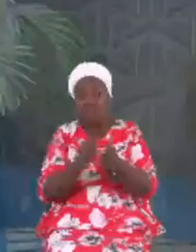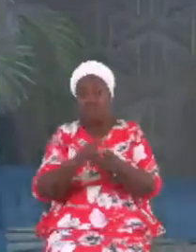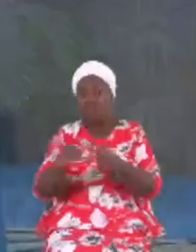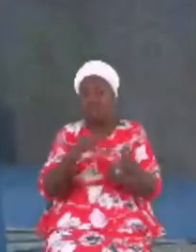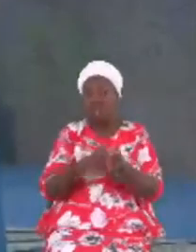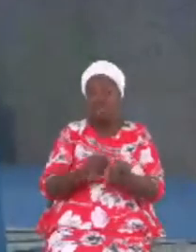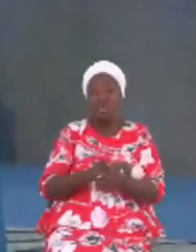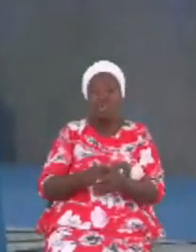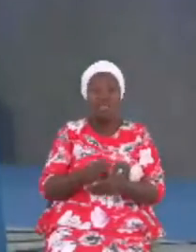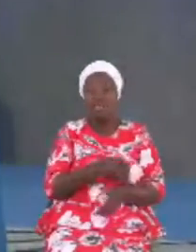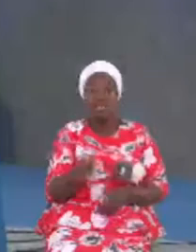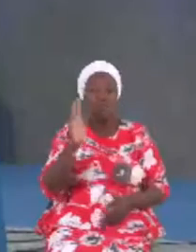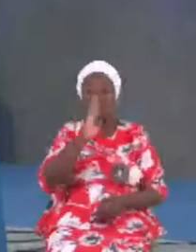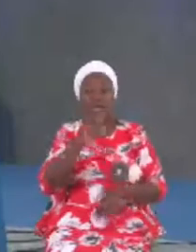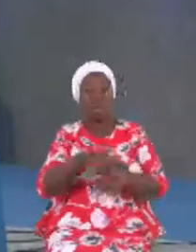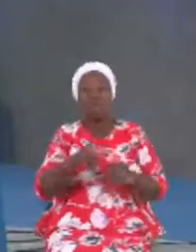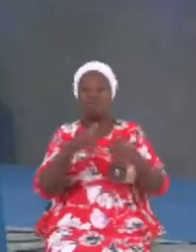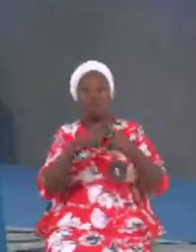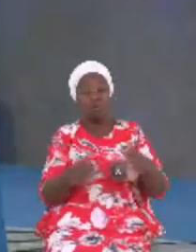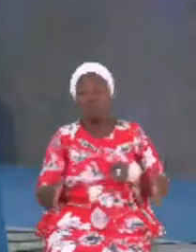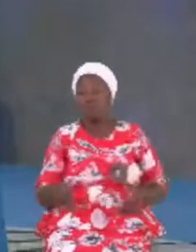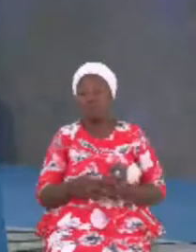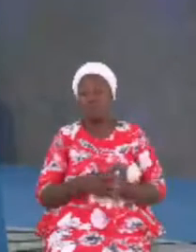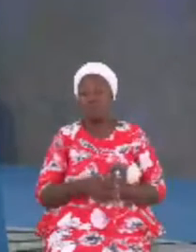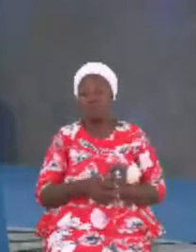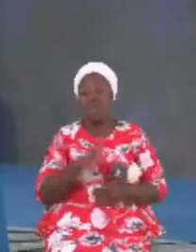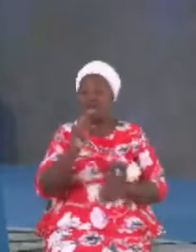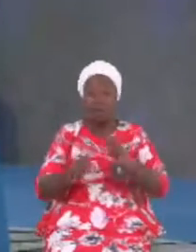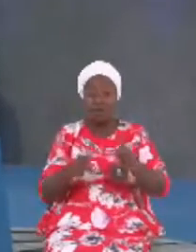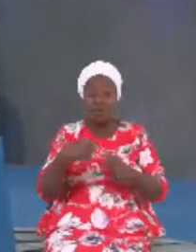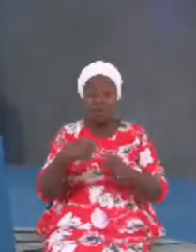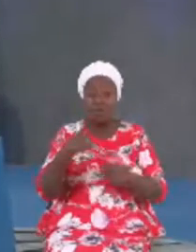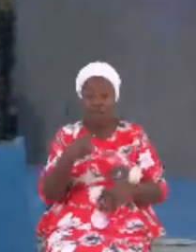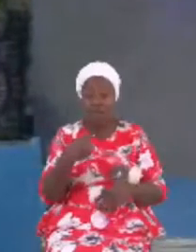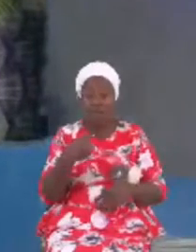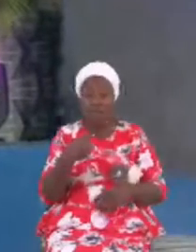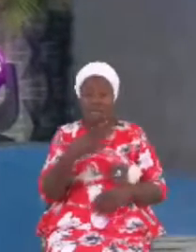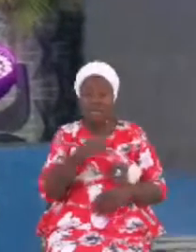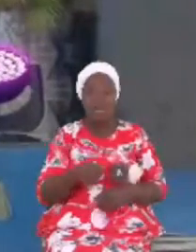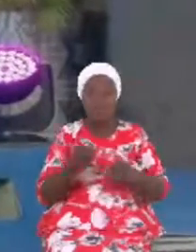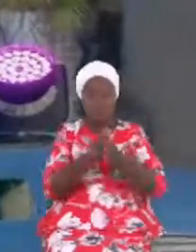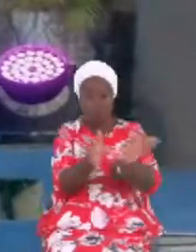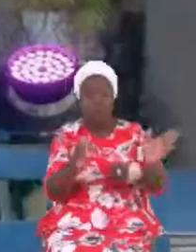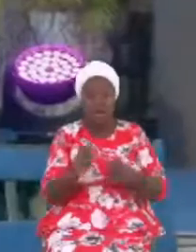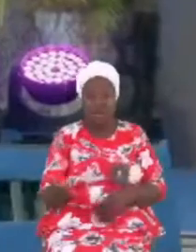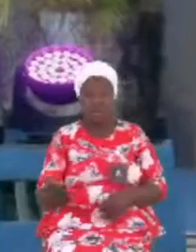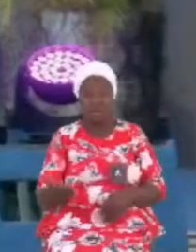majorité, ils seront perdus. Ceux-là qui disent les choses populaires,